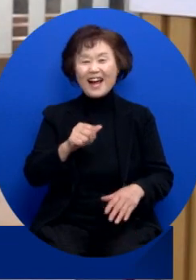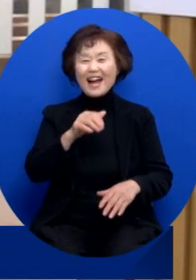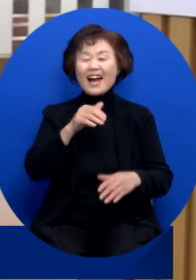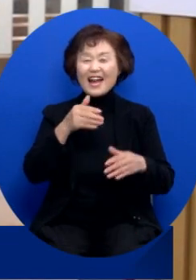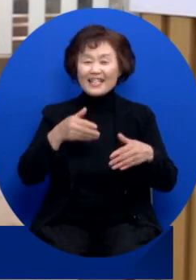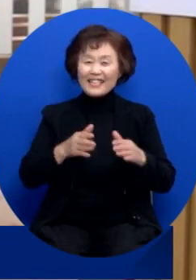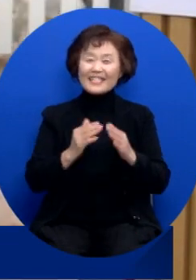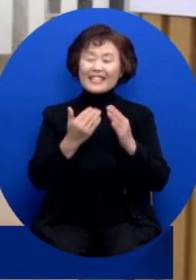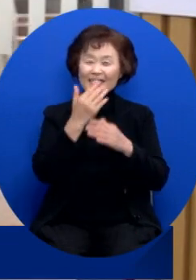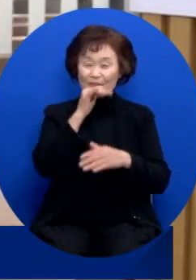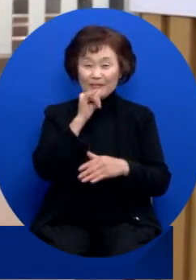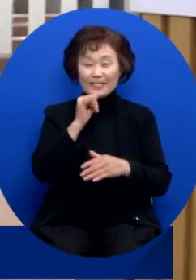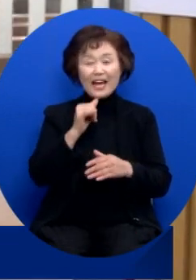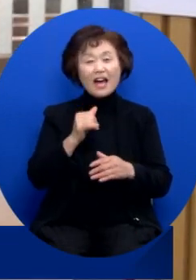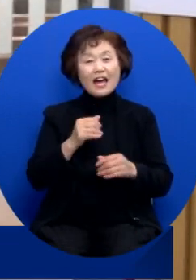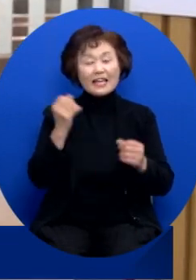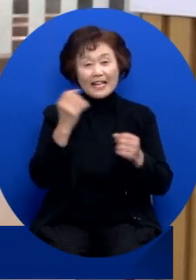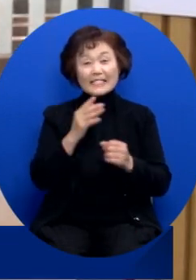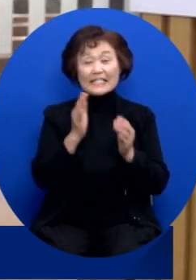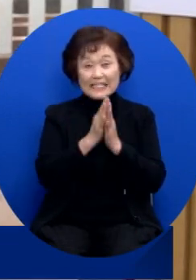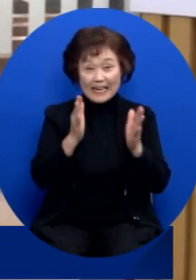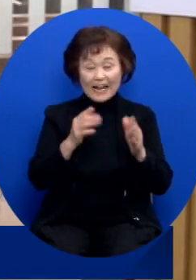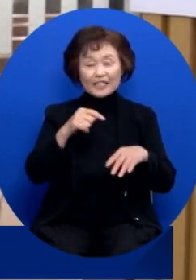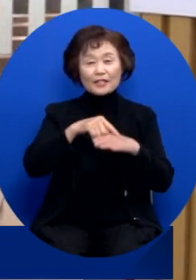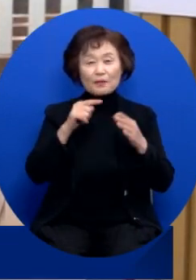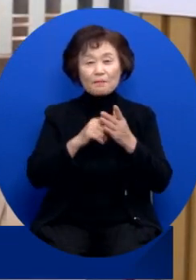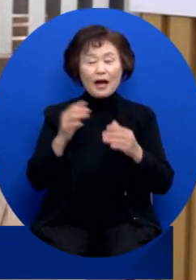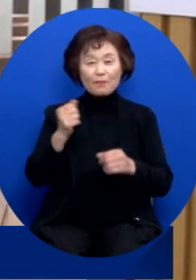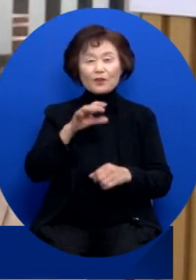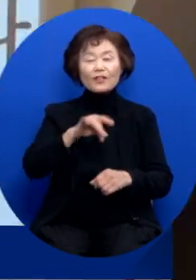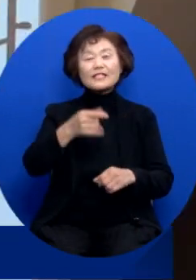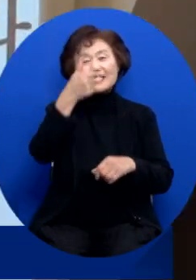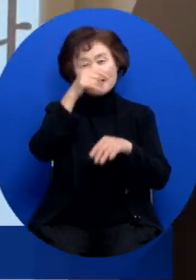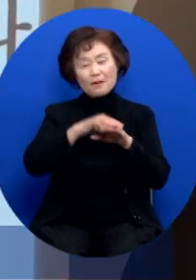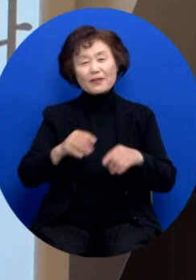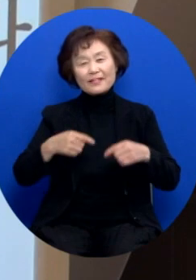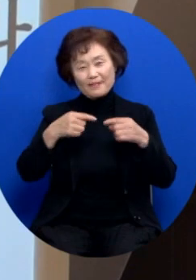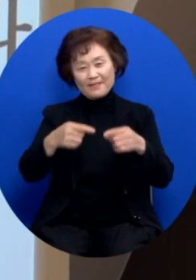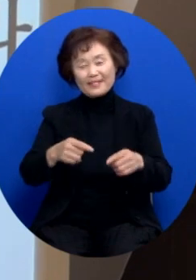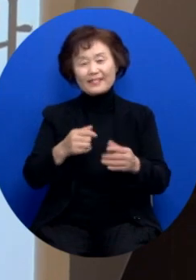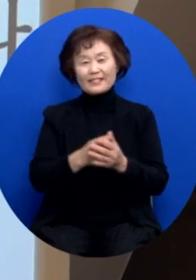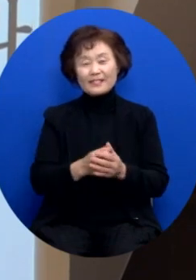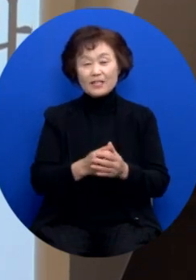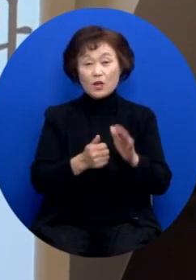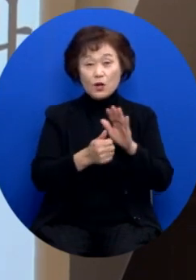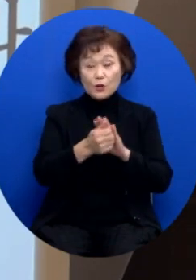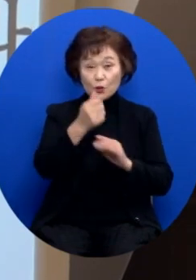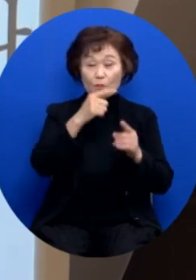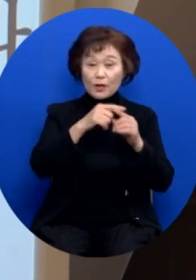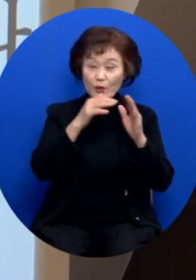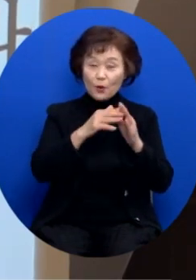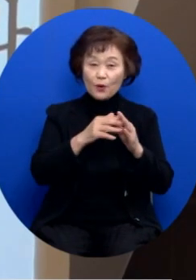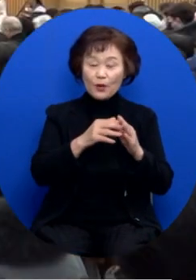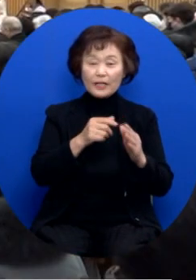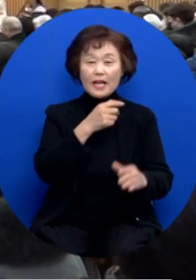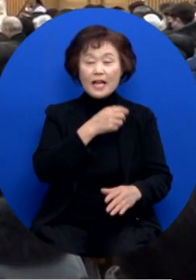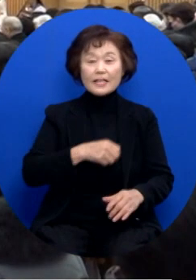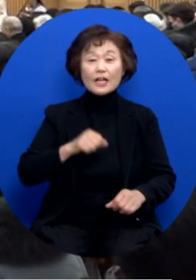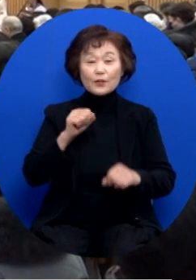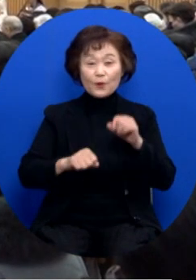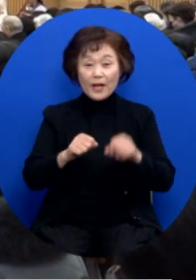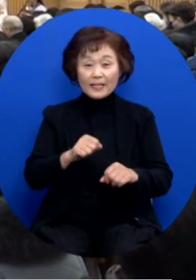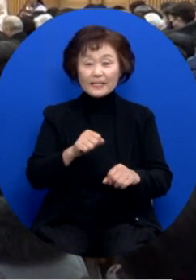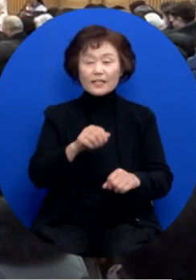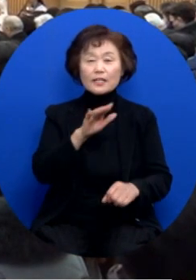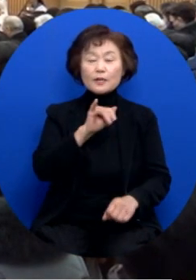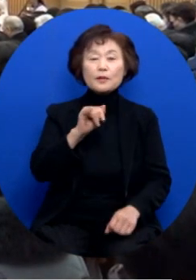마음으로 다시 시작이라는 마음으로 이 첫 예배에 나왔습니다. 이날 소망교회는 사도행전 8장 속 전도자